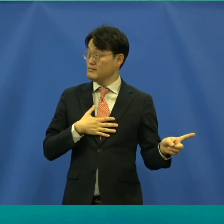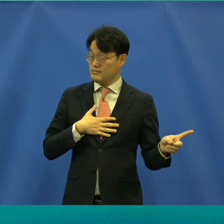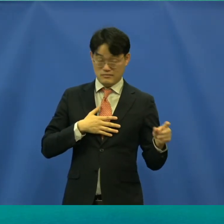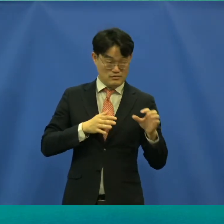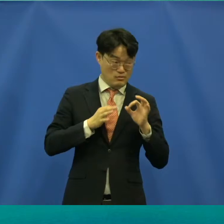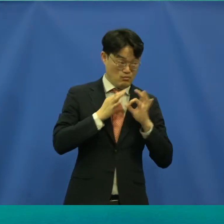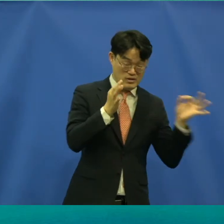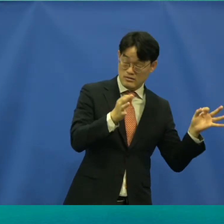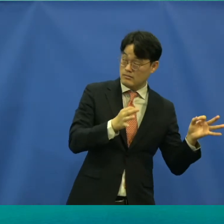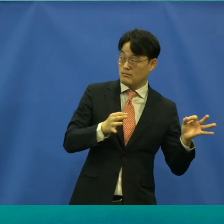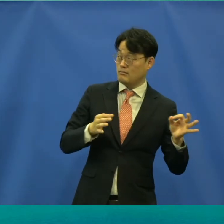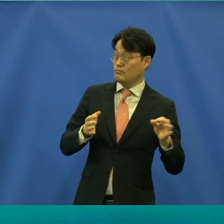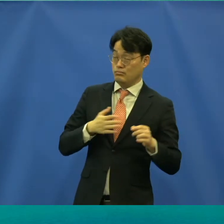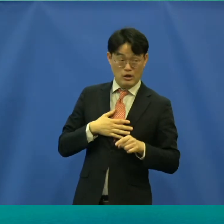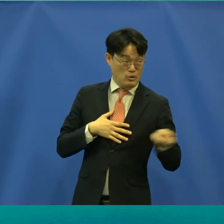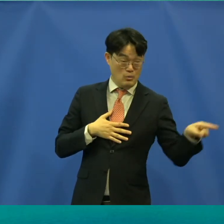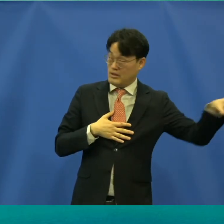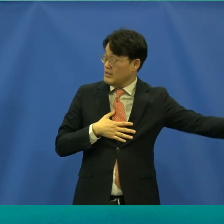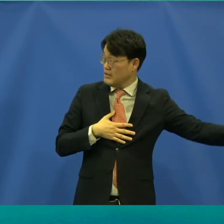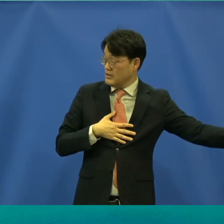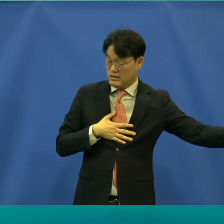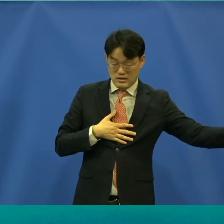왜 거기 갔냐?